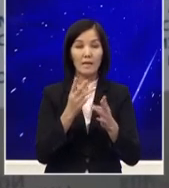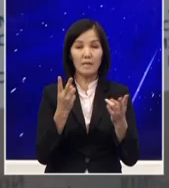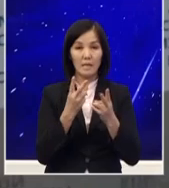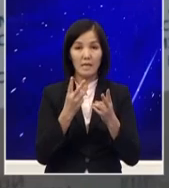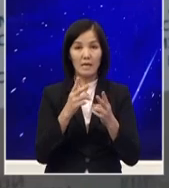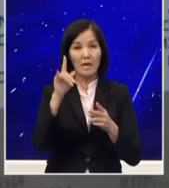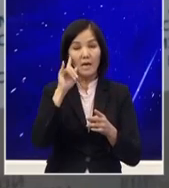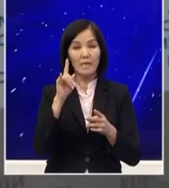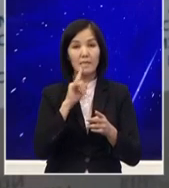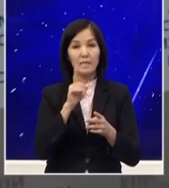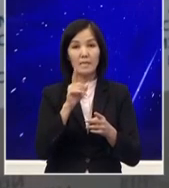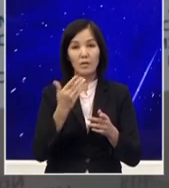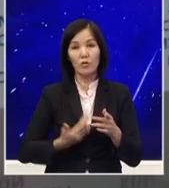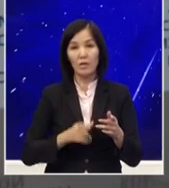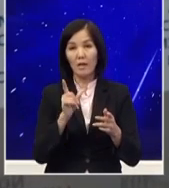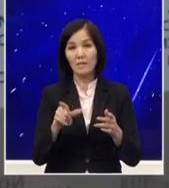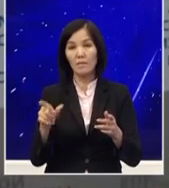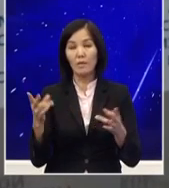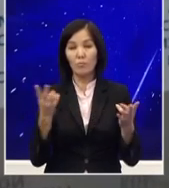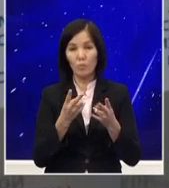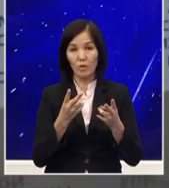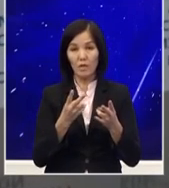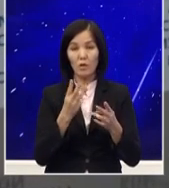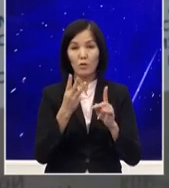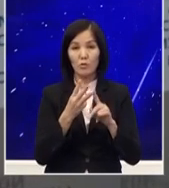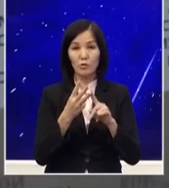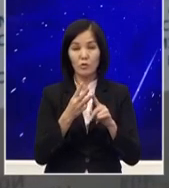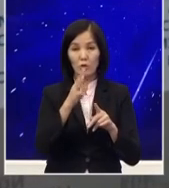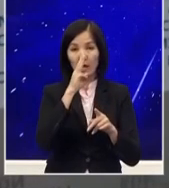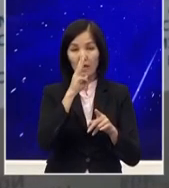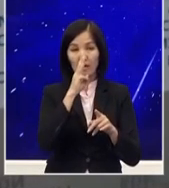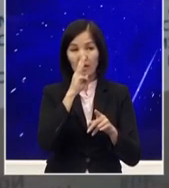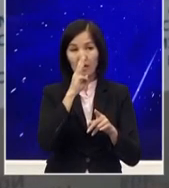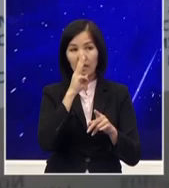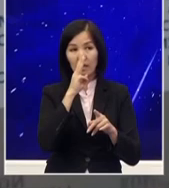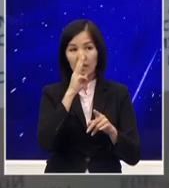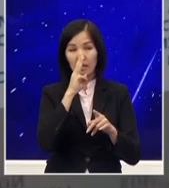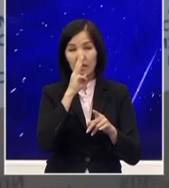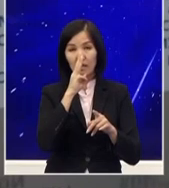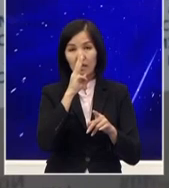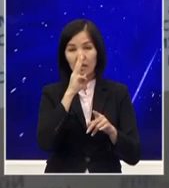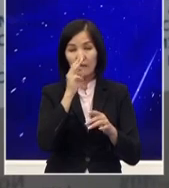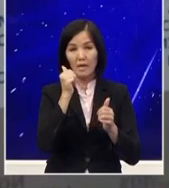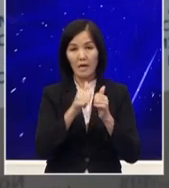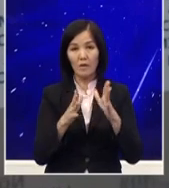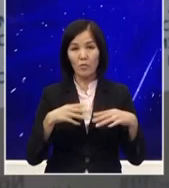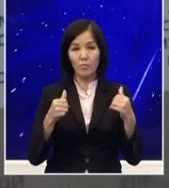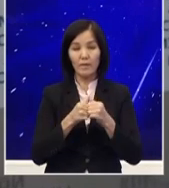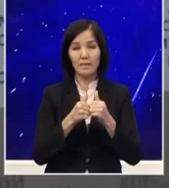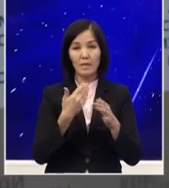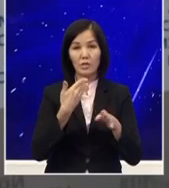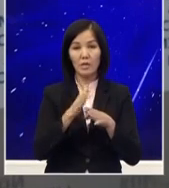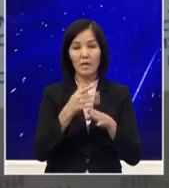Екіншіден Қазақстан азаматы болу керек. Үшіншіден айлық жалақысы әр отбасы мүшесіне